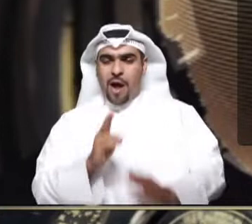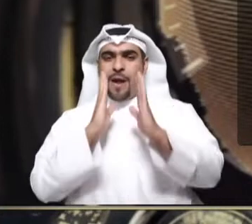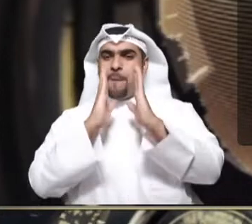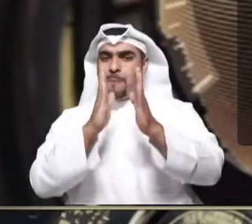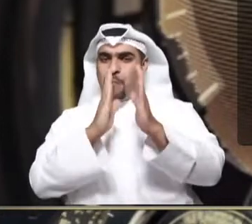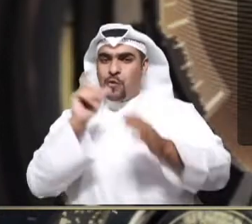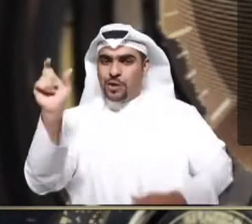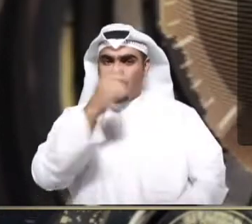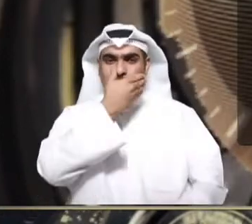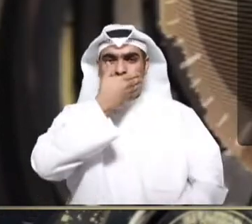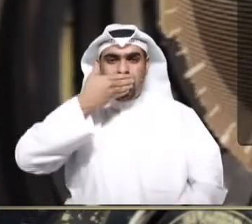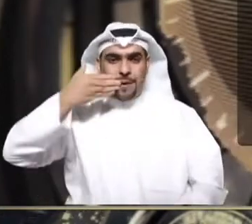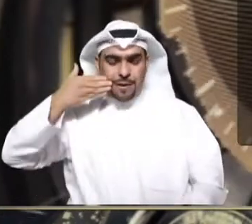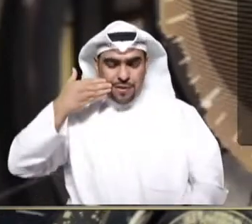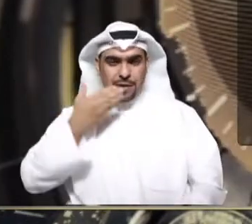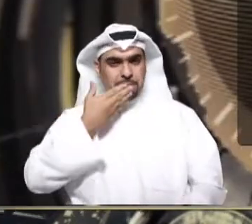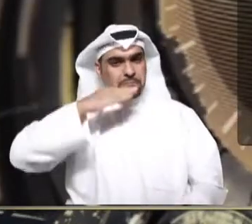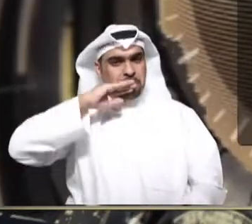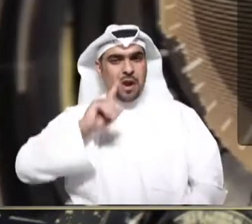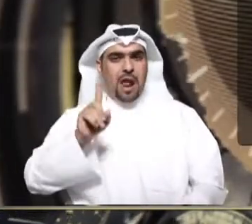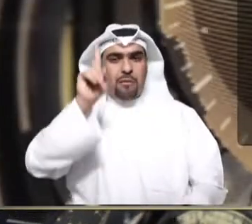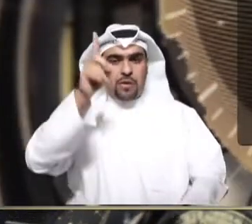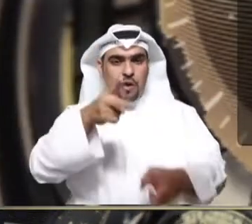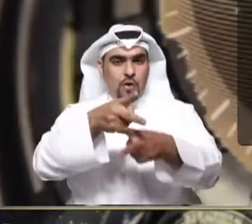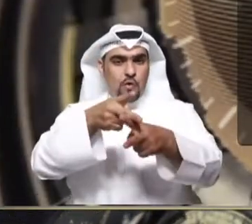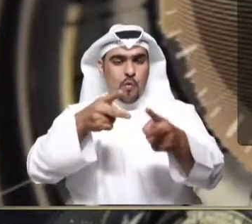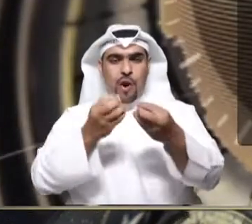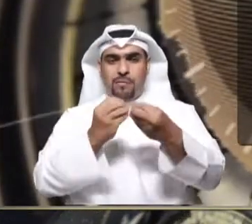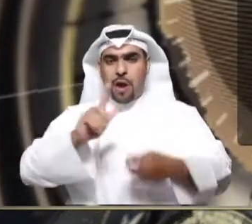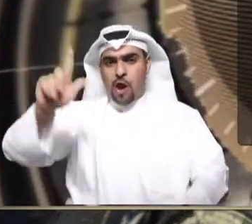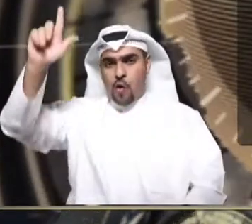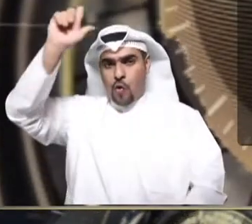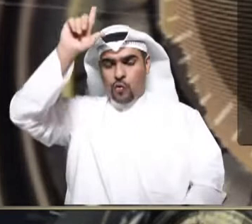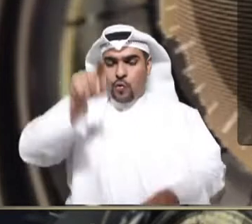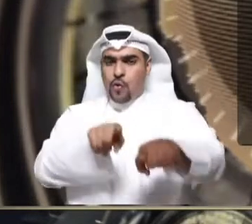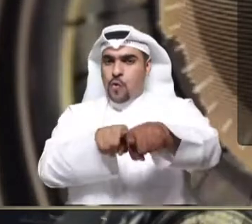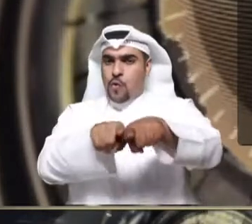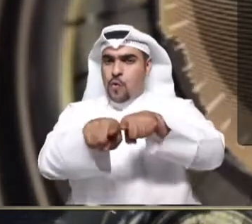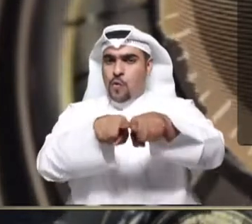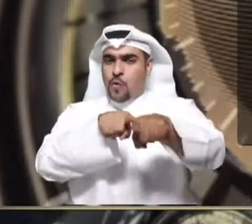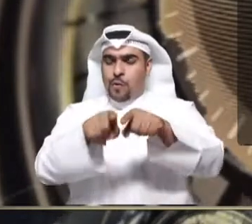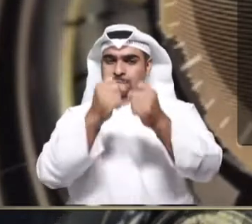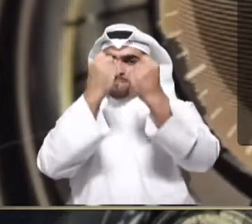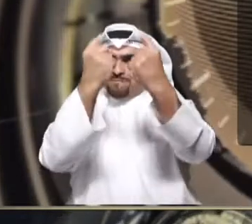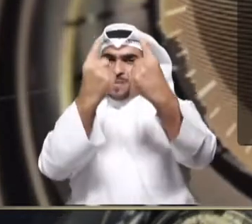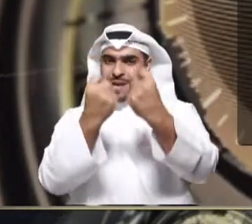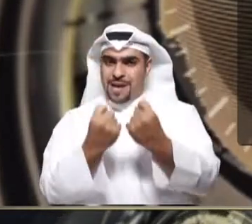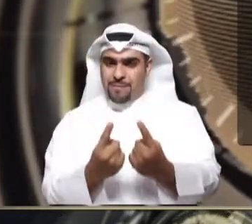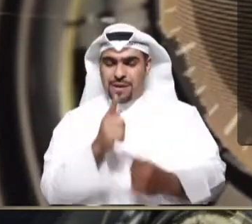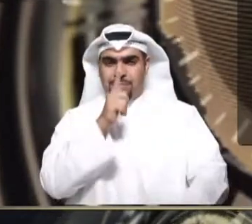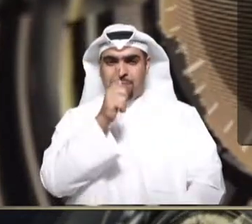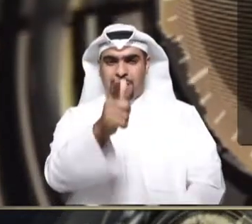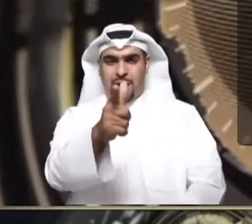الكريمة التي تجسد عمق العلاقات بين البلدين الشقيقين، مبادلا جلالته التهاني